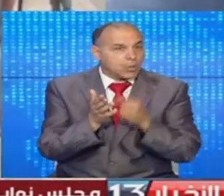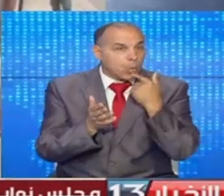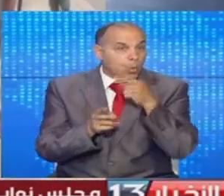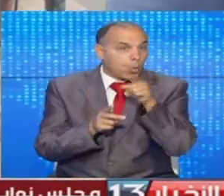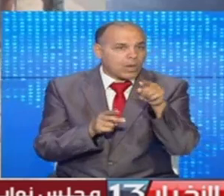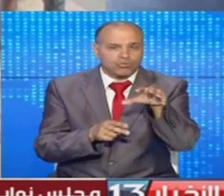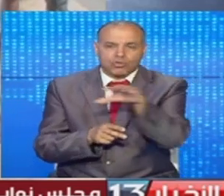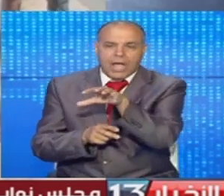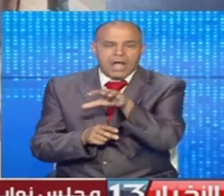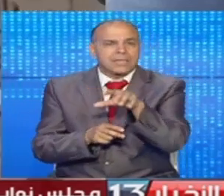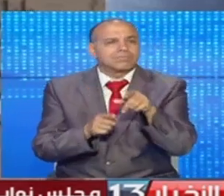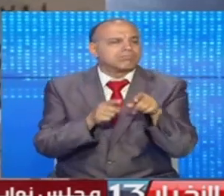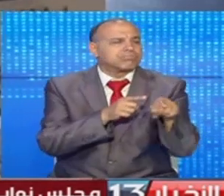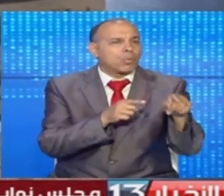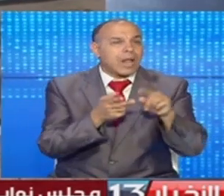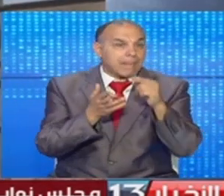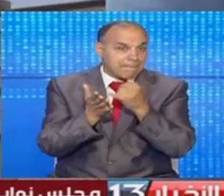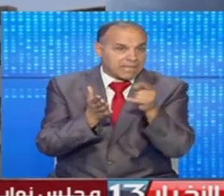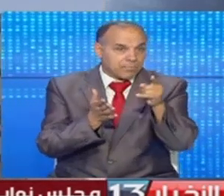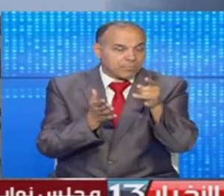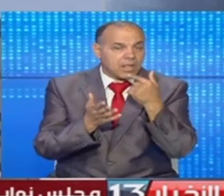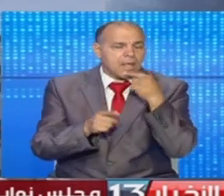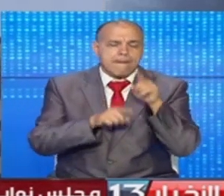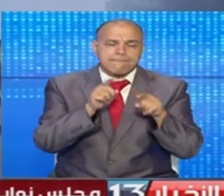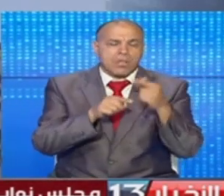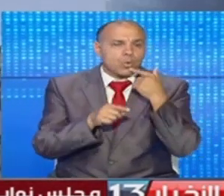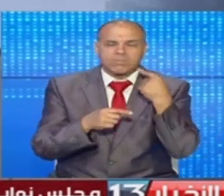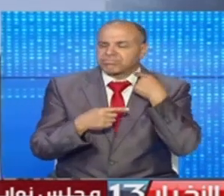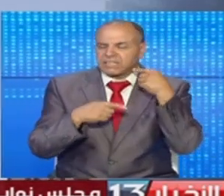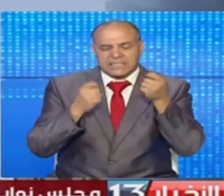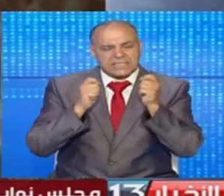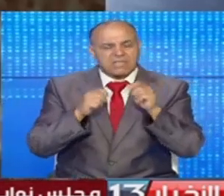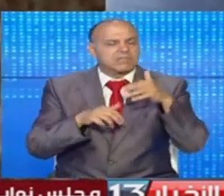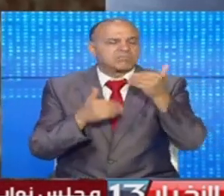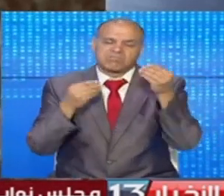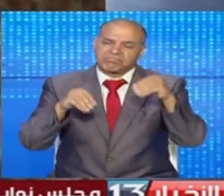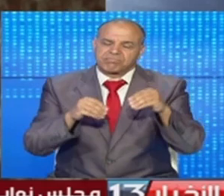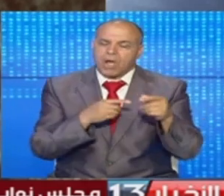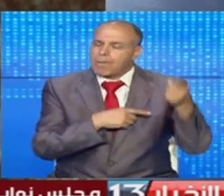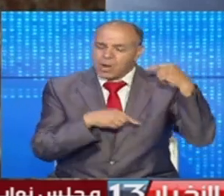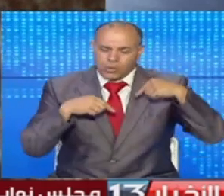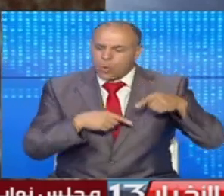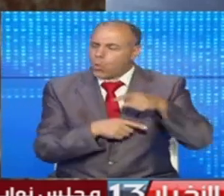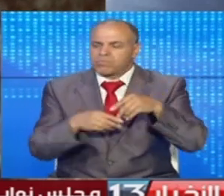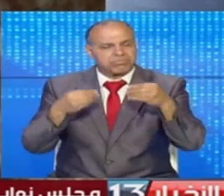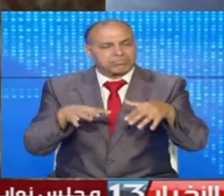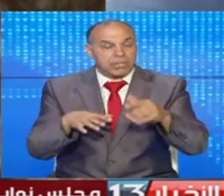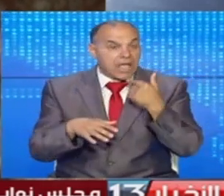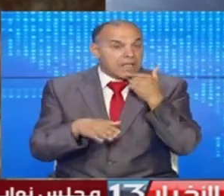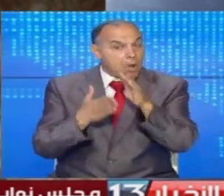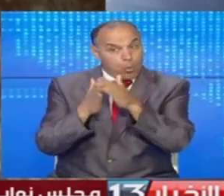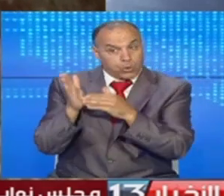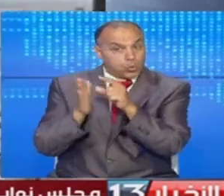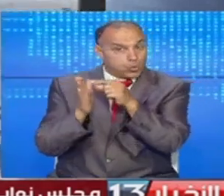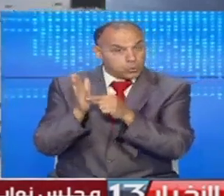تعيشه بعض الجهات من فقر وتهميش يرجعه البعض إلى فشل السياسات التنموية في الحكومات المتعاقبة، رغم ما ينص